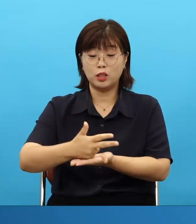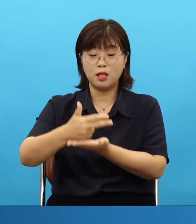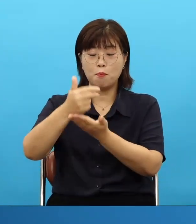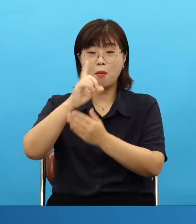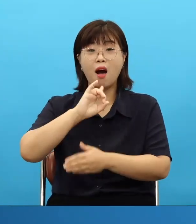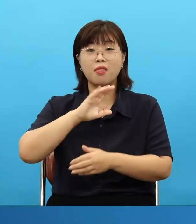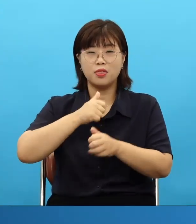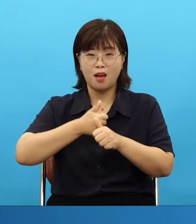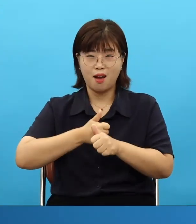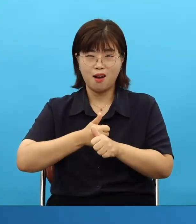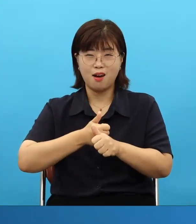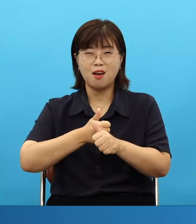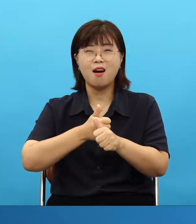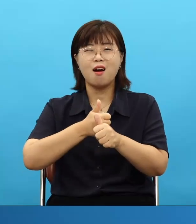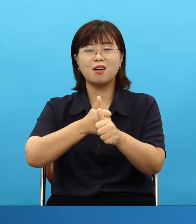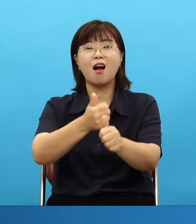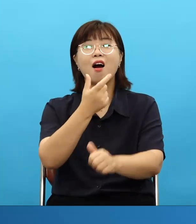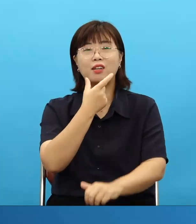맺은 언약은